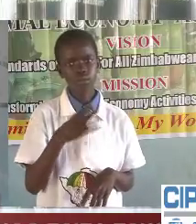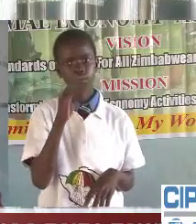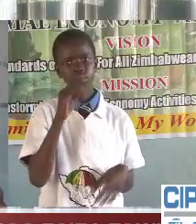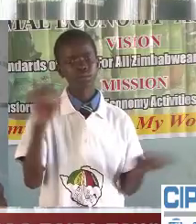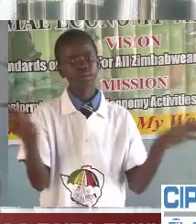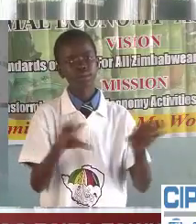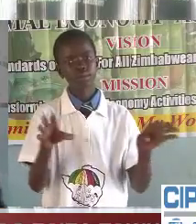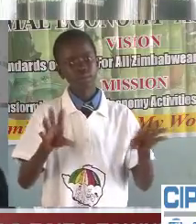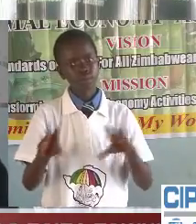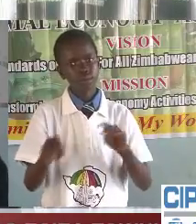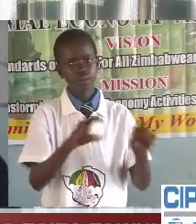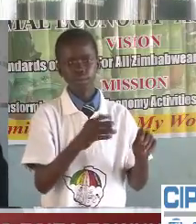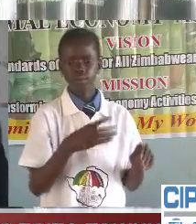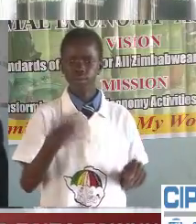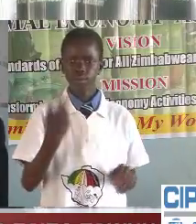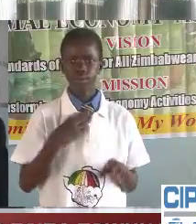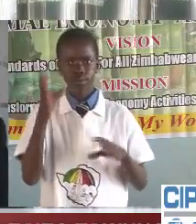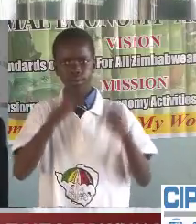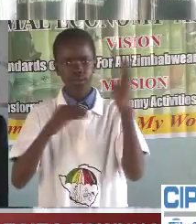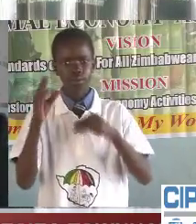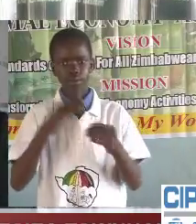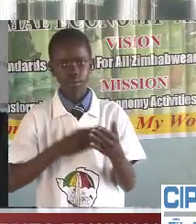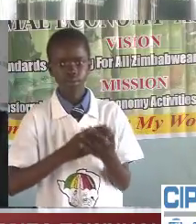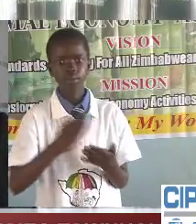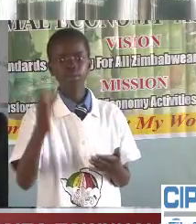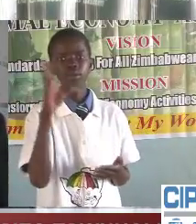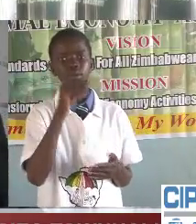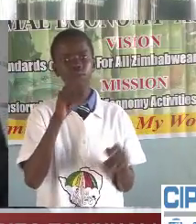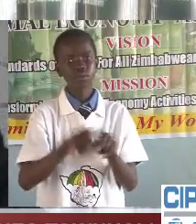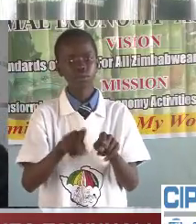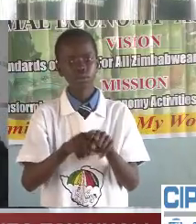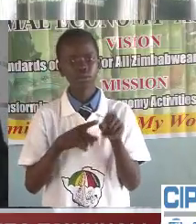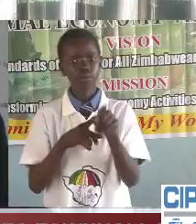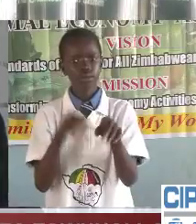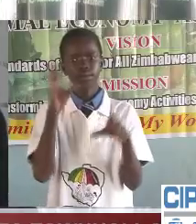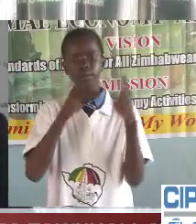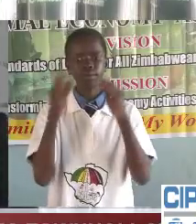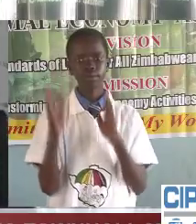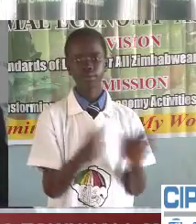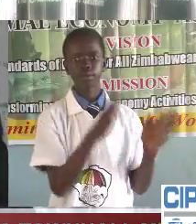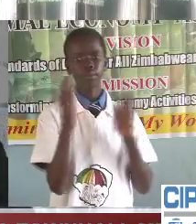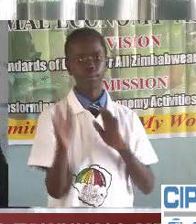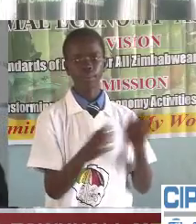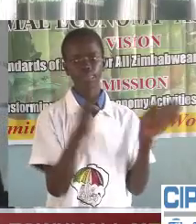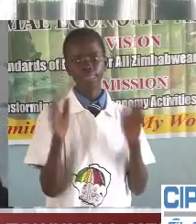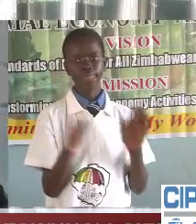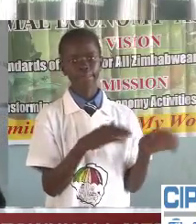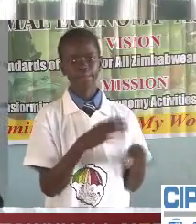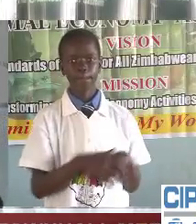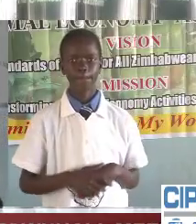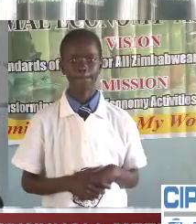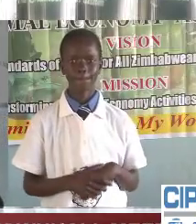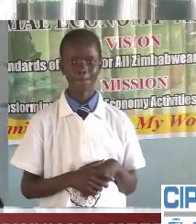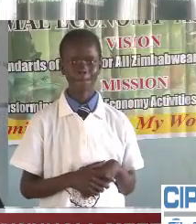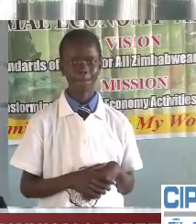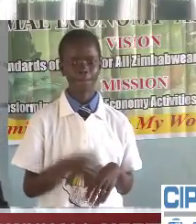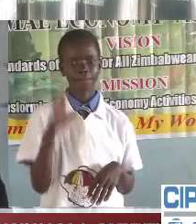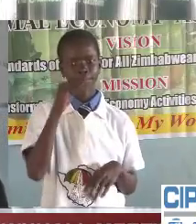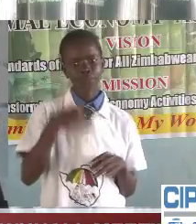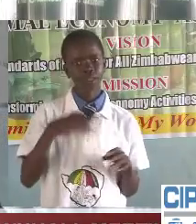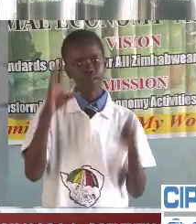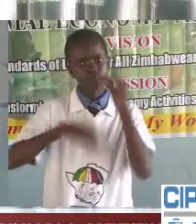Ndakuzvibata hangu asi it's not our agenda. Sokutaura kwatinenge taita because we want to stick in the agenda. Ndakuzvitaura